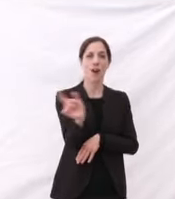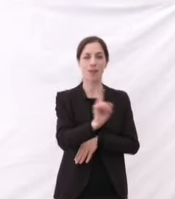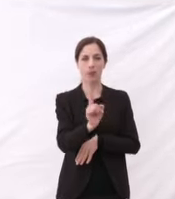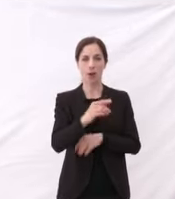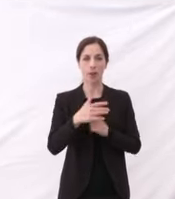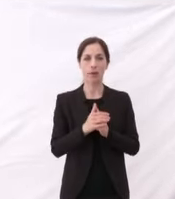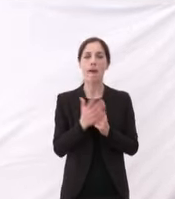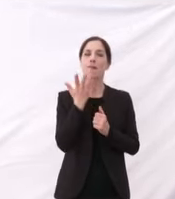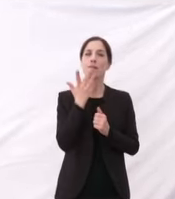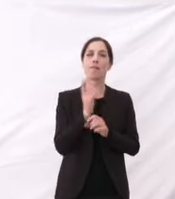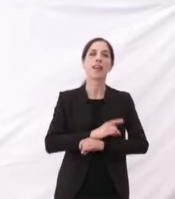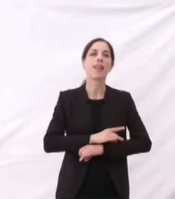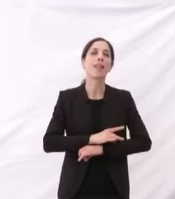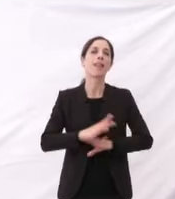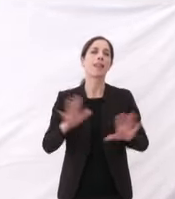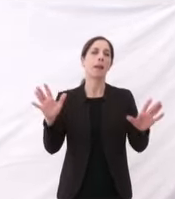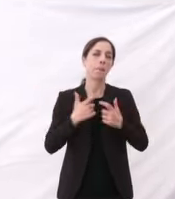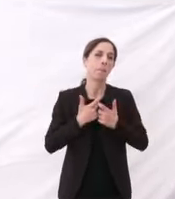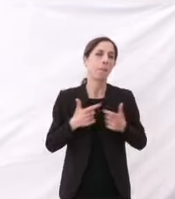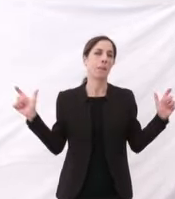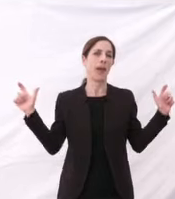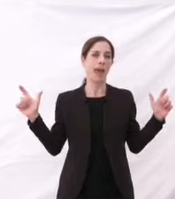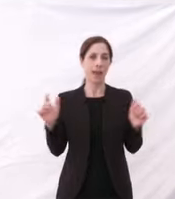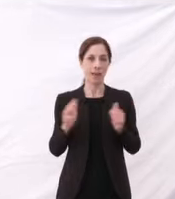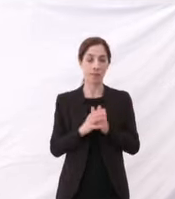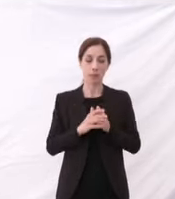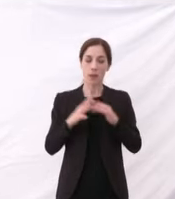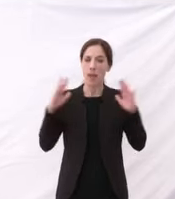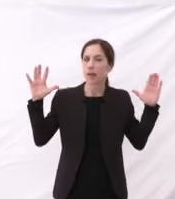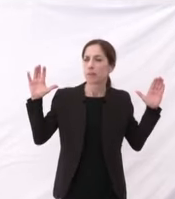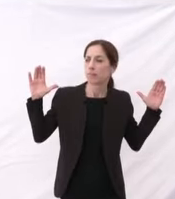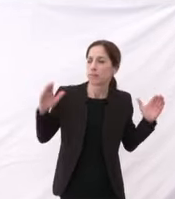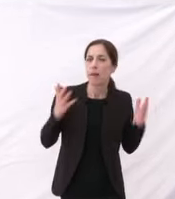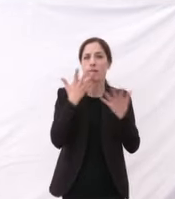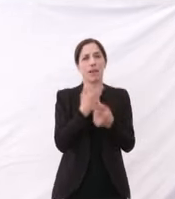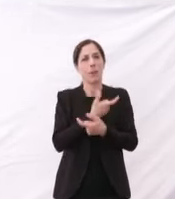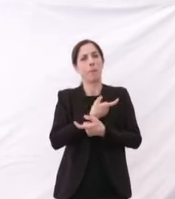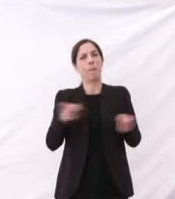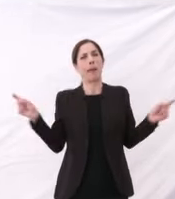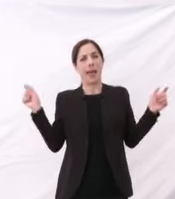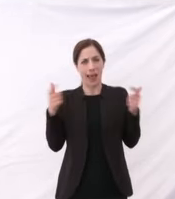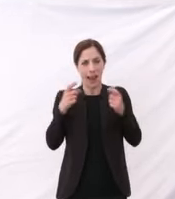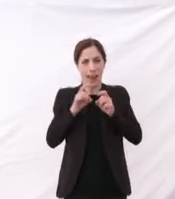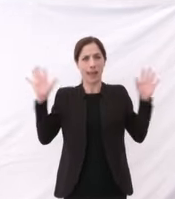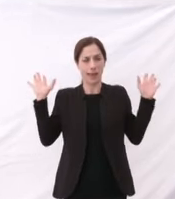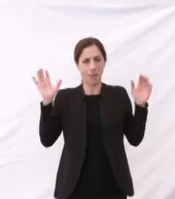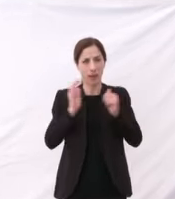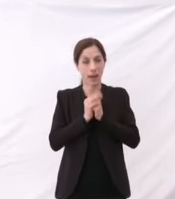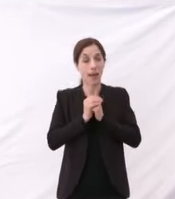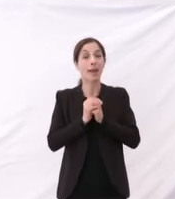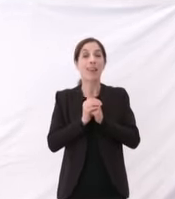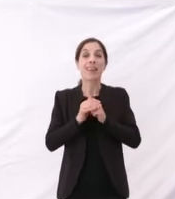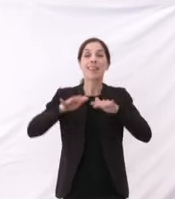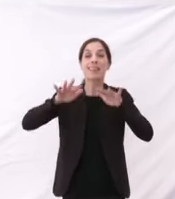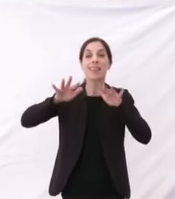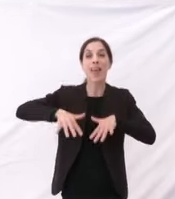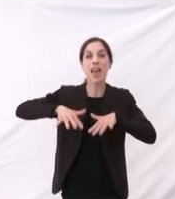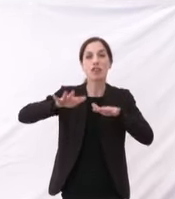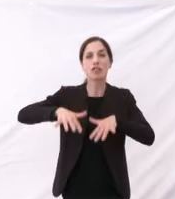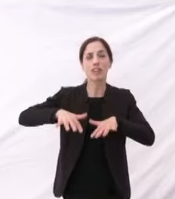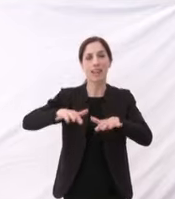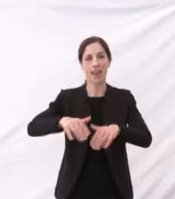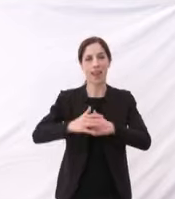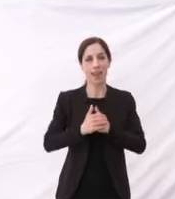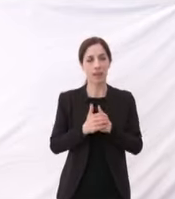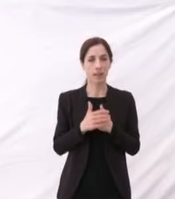Vogliono liberarsi da questa cappa e sono ormai decine. È un